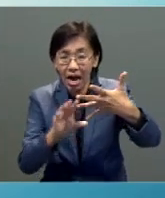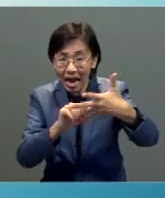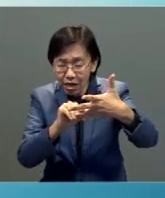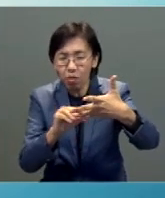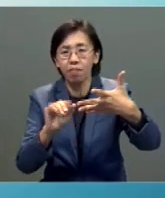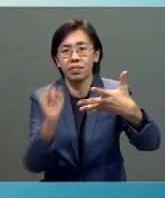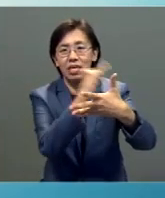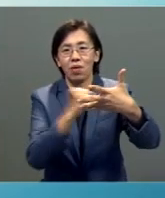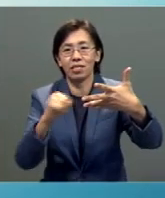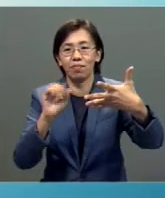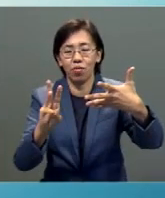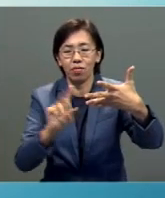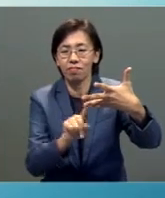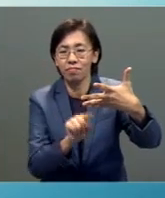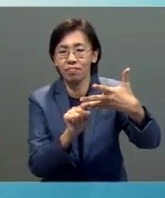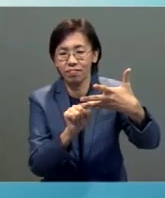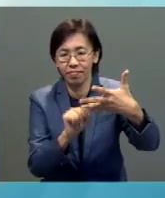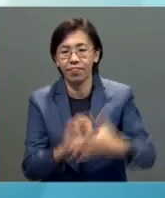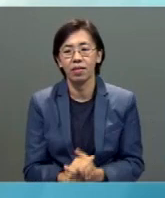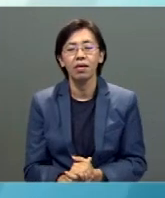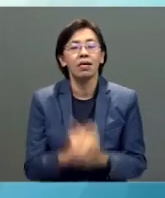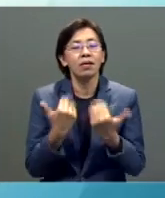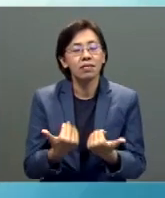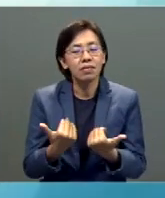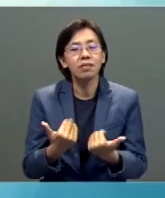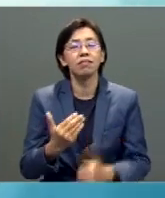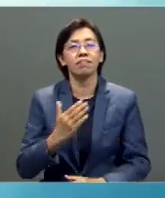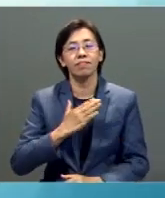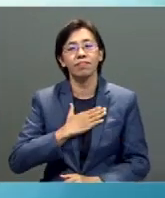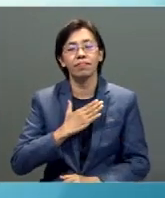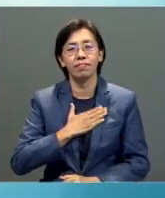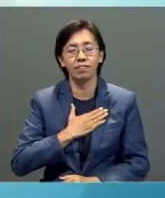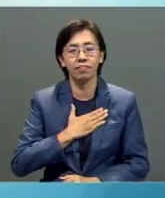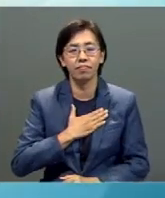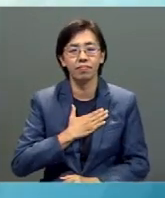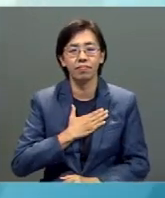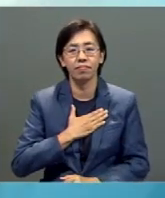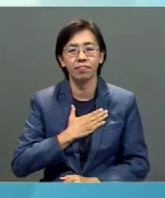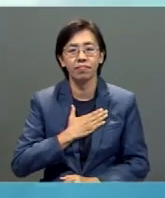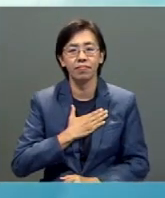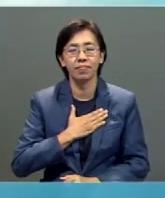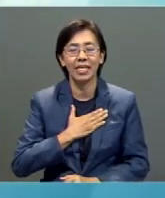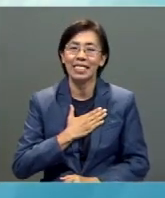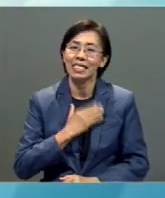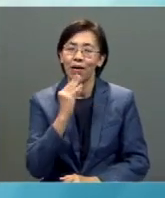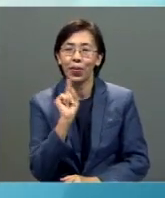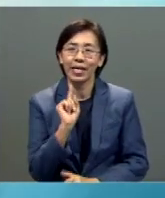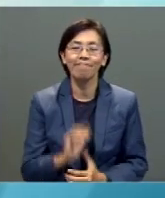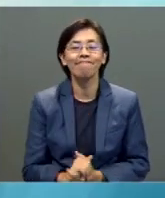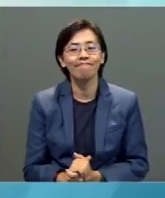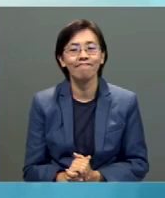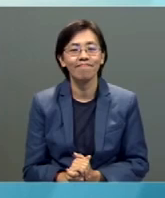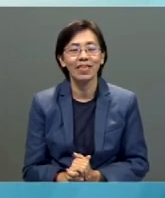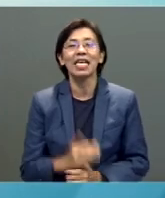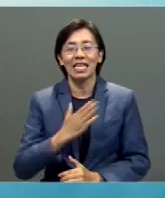รายงานตรงนี้นะครับอันนี้ก็ต้องให้เรื่องของเขาเรียกว่าอะไรฮะต้องให้คะ